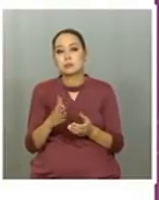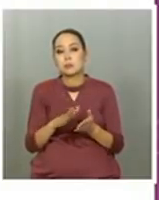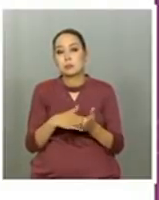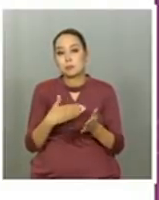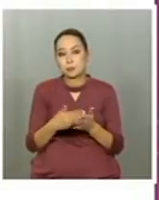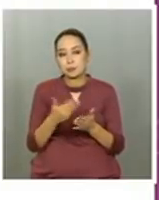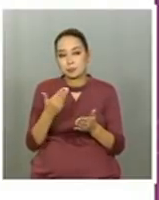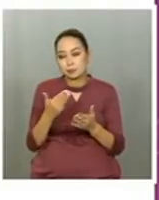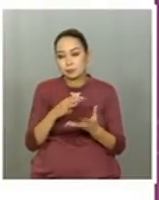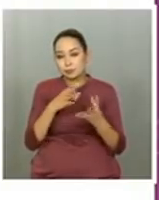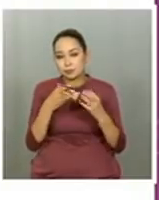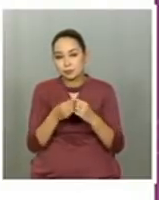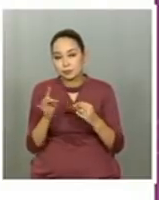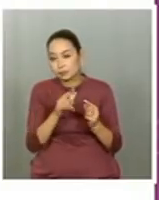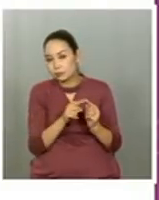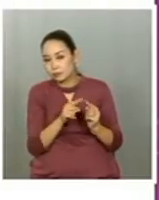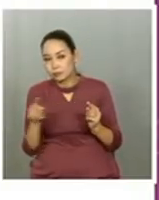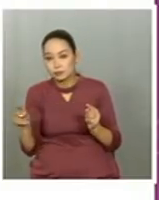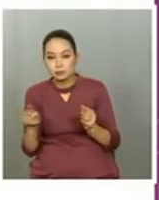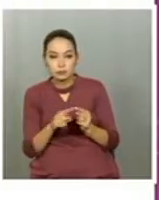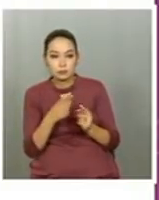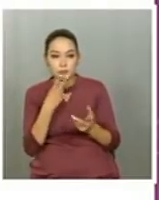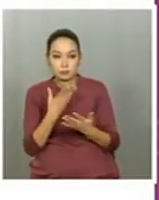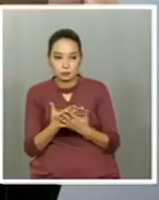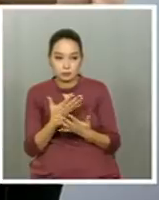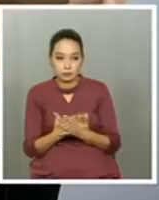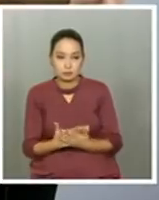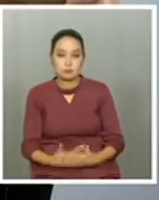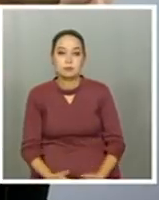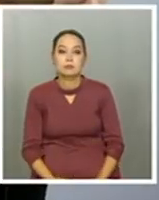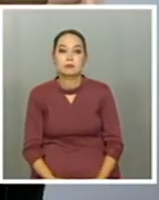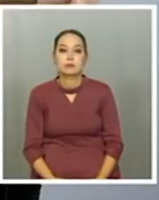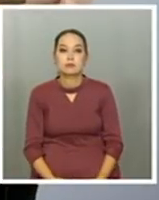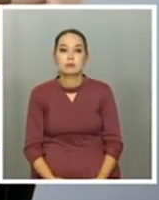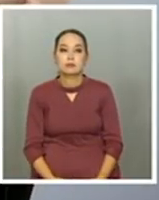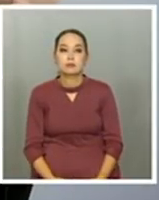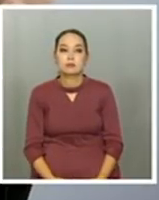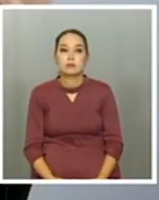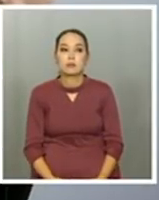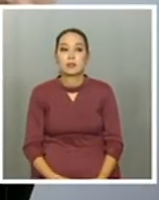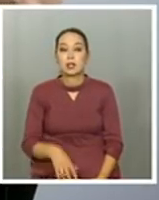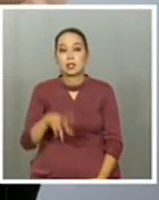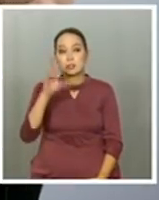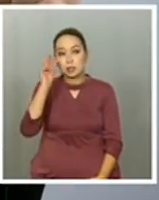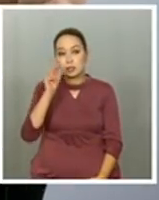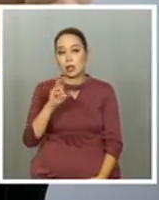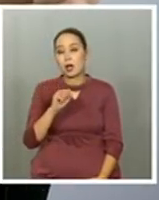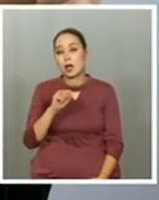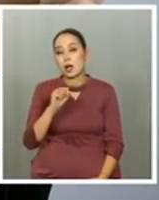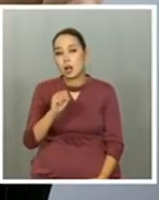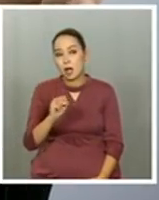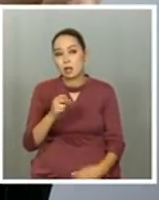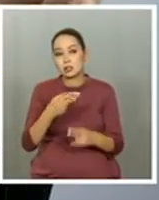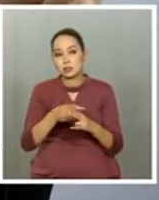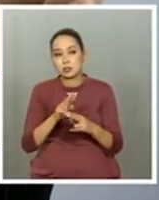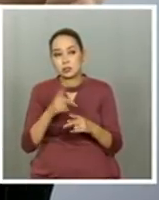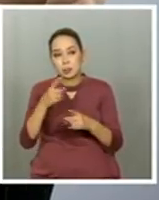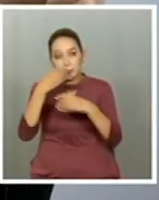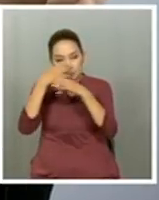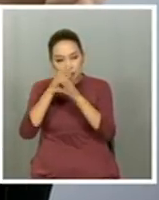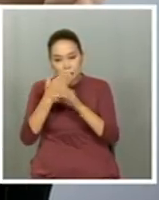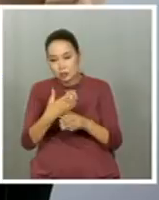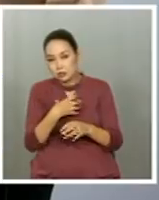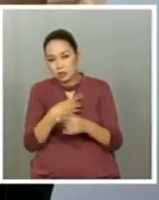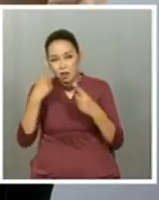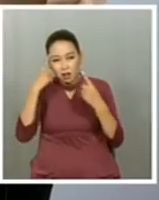негізгі сызықтық сындыру көрсеткіші болып табылады. Сандық апертурада, мысалы, микроскоптың негізгі айқындау шегі